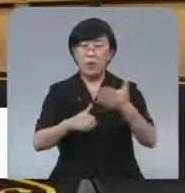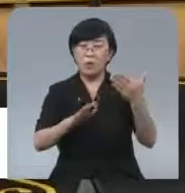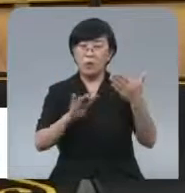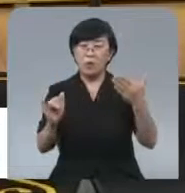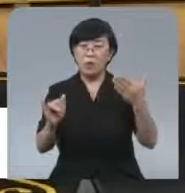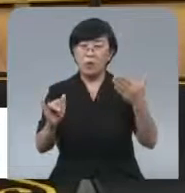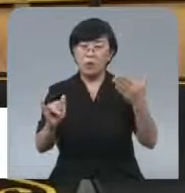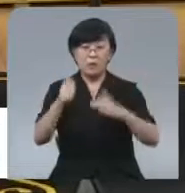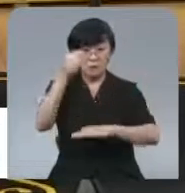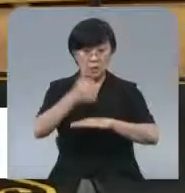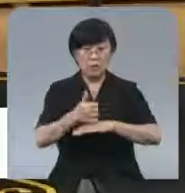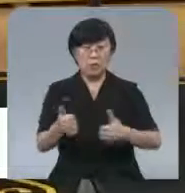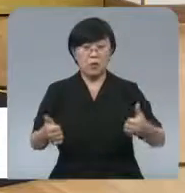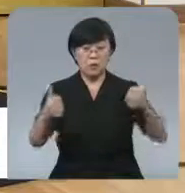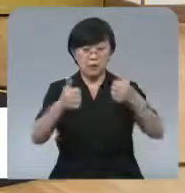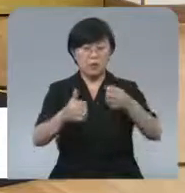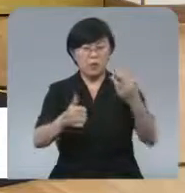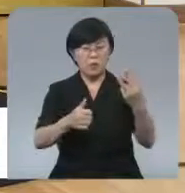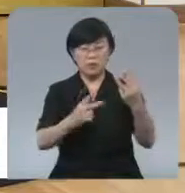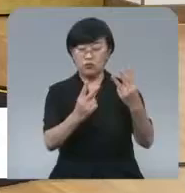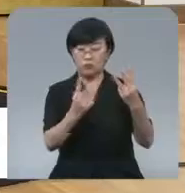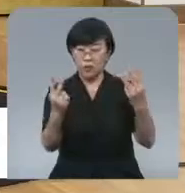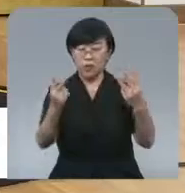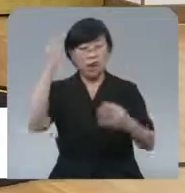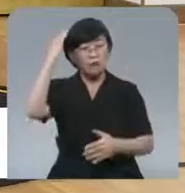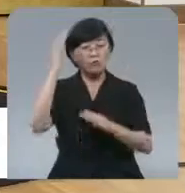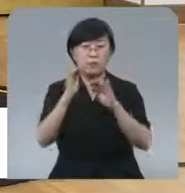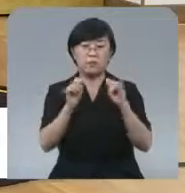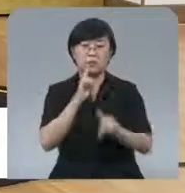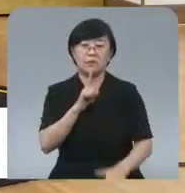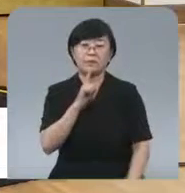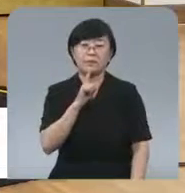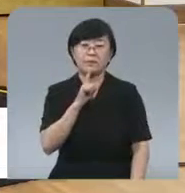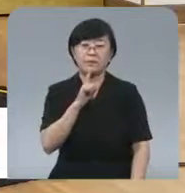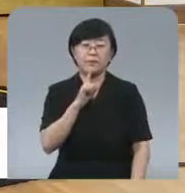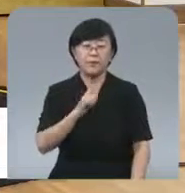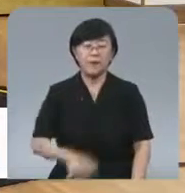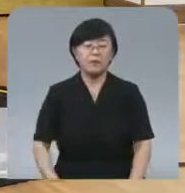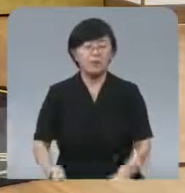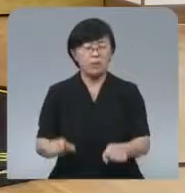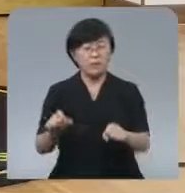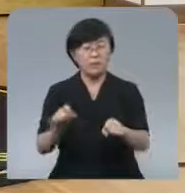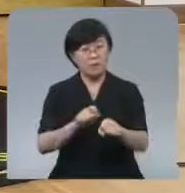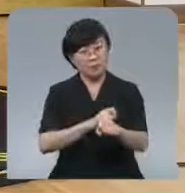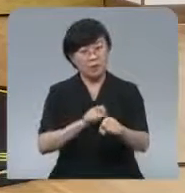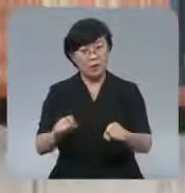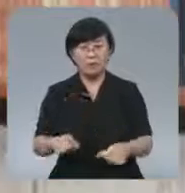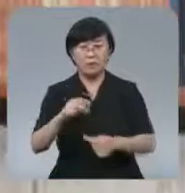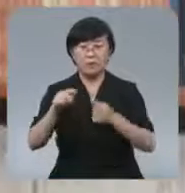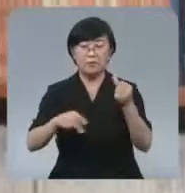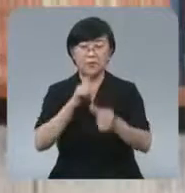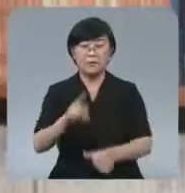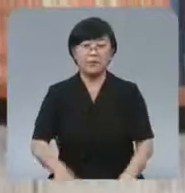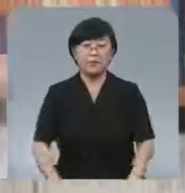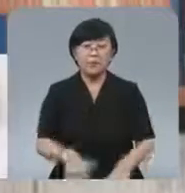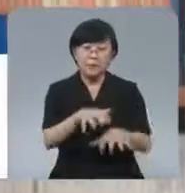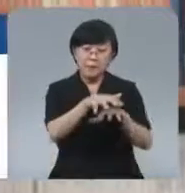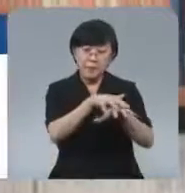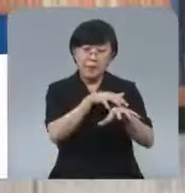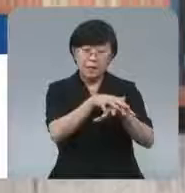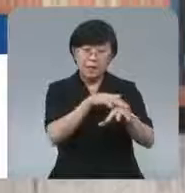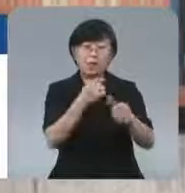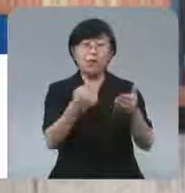ферруччо бузони проводится с 1949 года ранее его победителями